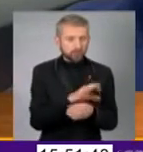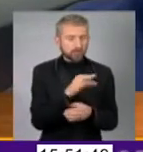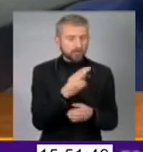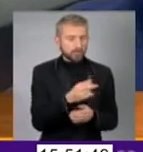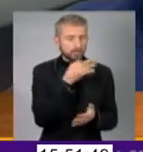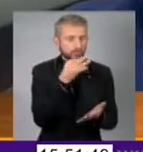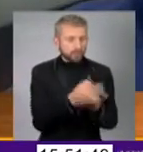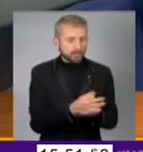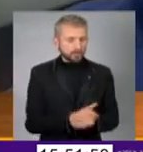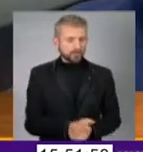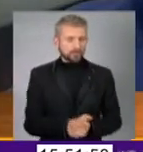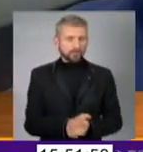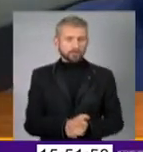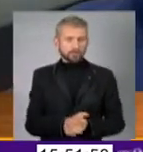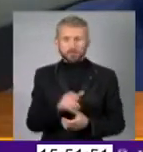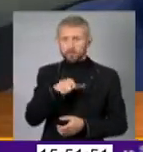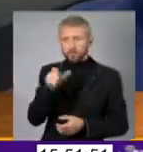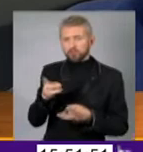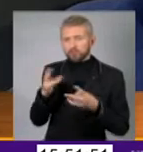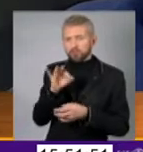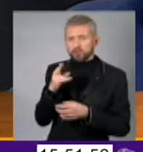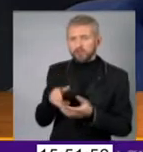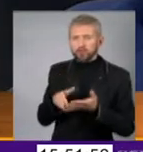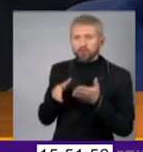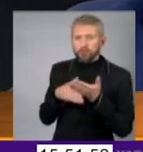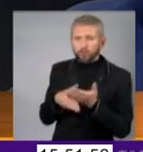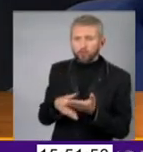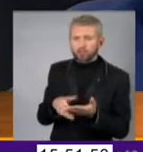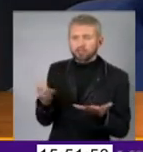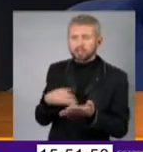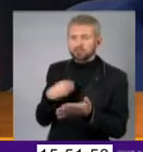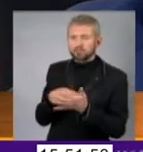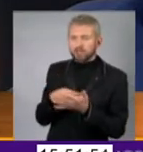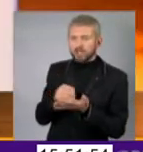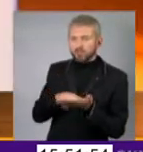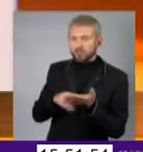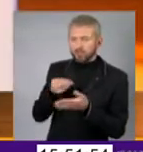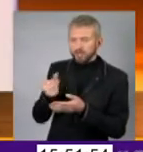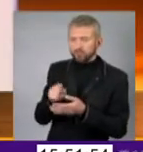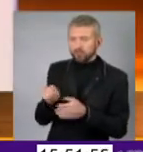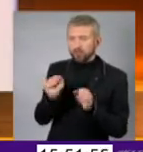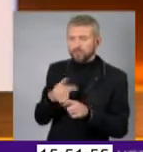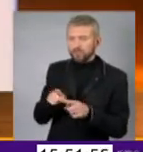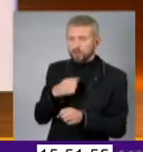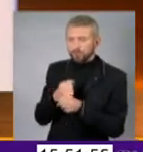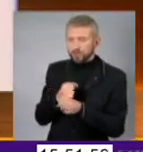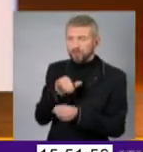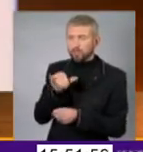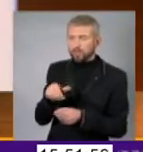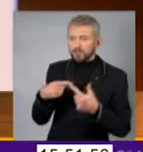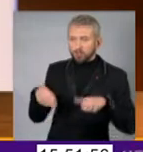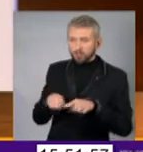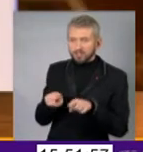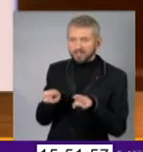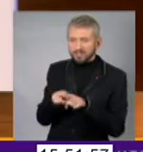потрібна соціальна допомога і якийсь бюджетний внесок для того, щоб вони могли це робити. У вас на окрузі є подібні